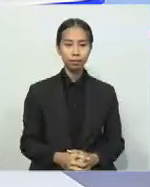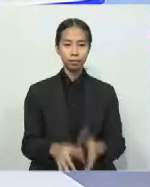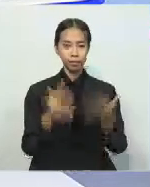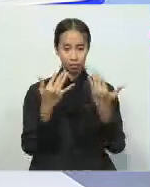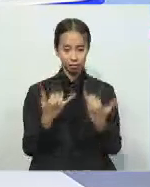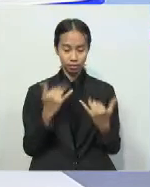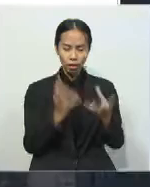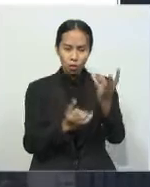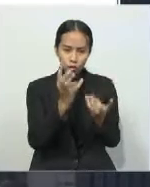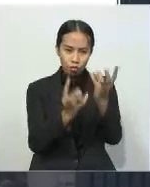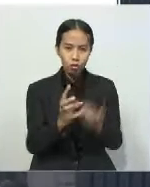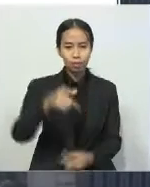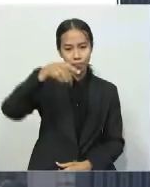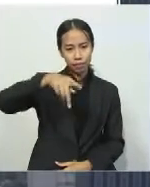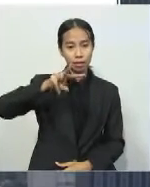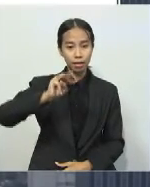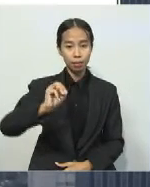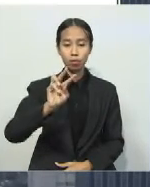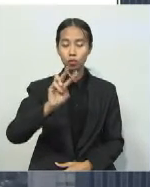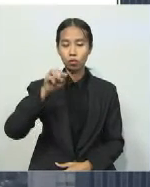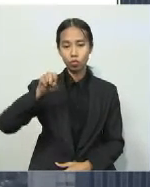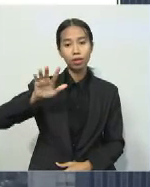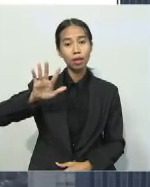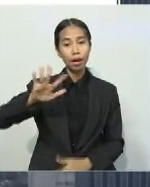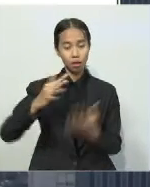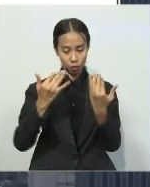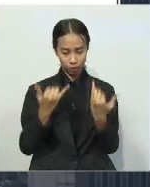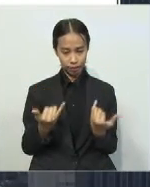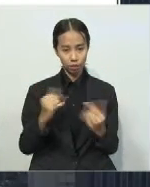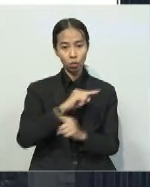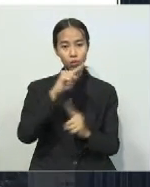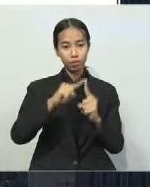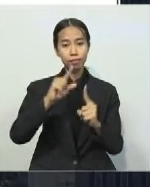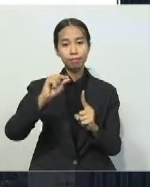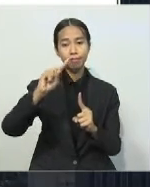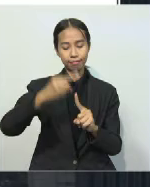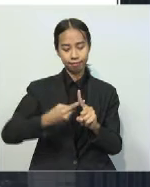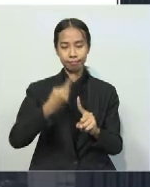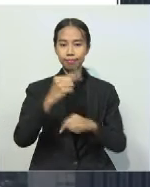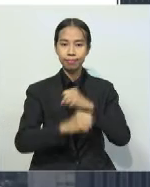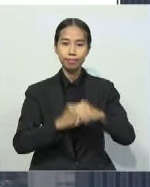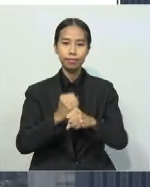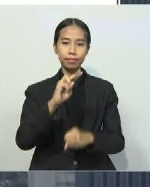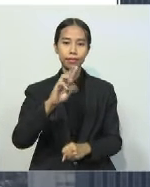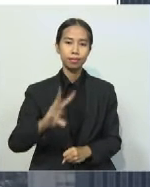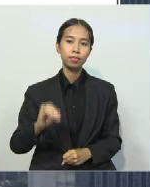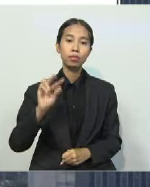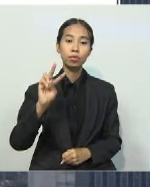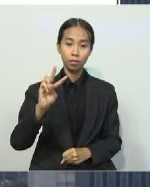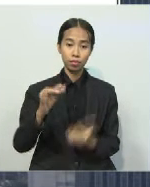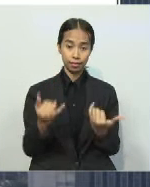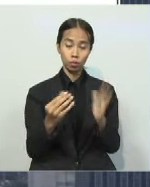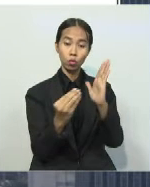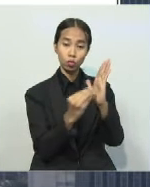ดยสถานการณ์ฝุ่นละออง PM 2.5 ประจำวันนี้นะคะวันที่21มกราคม2562พื้น